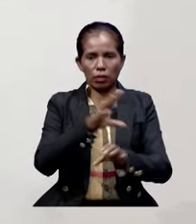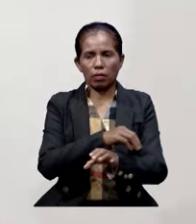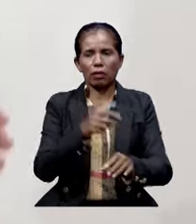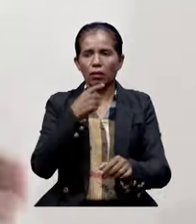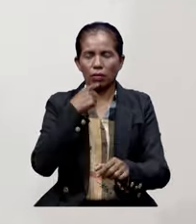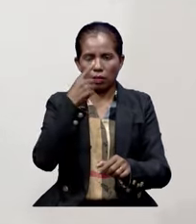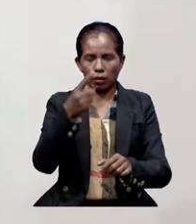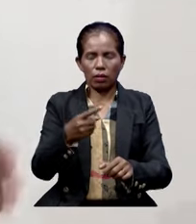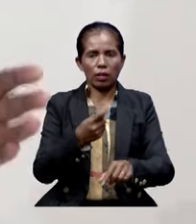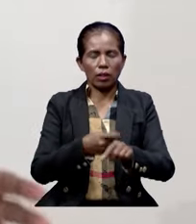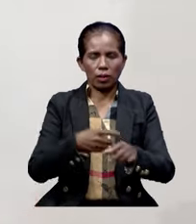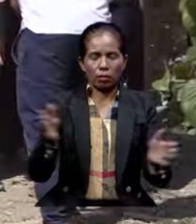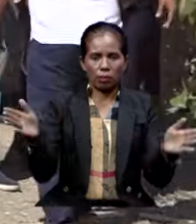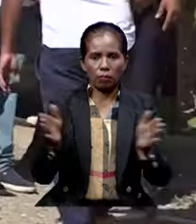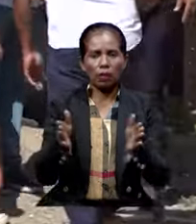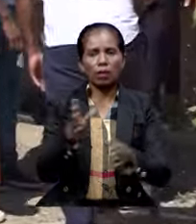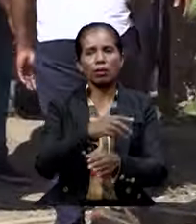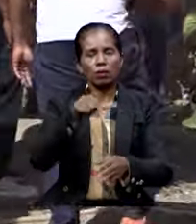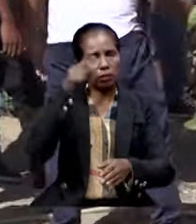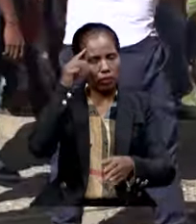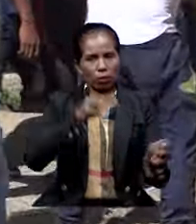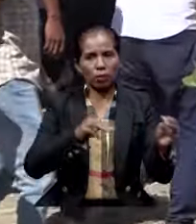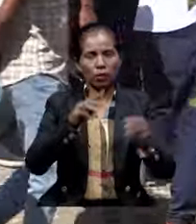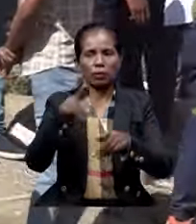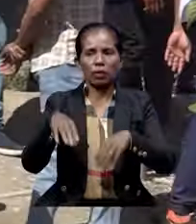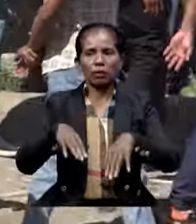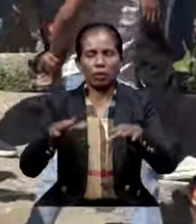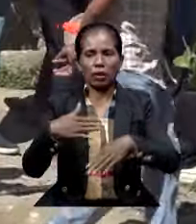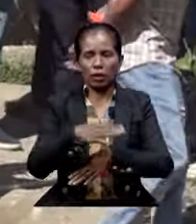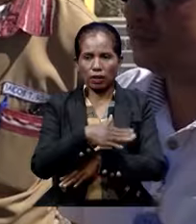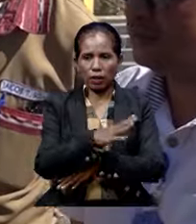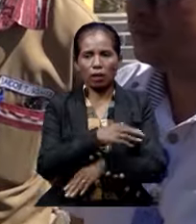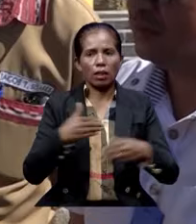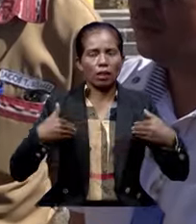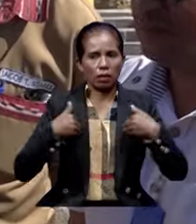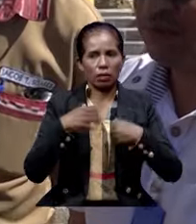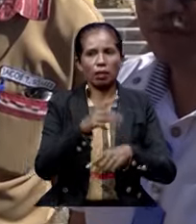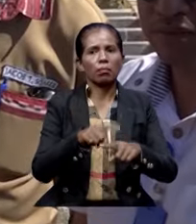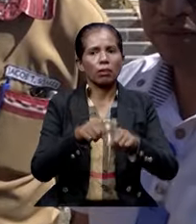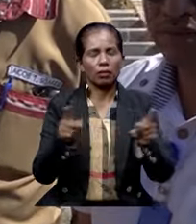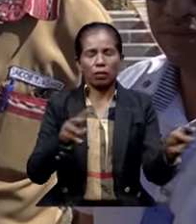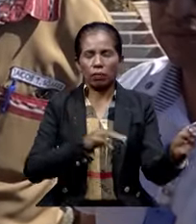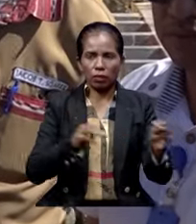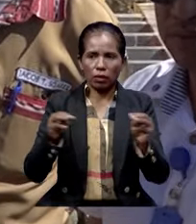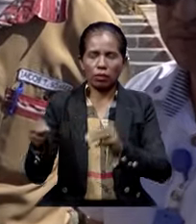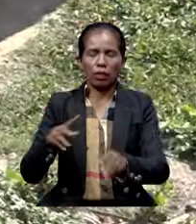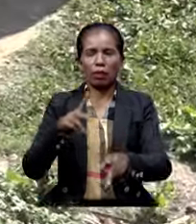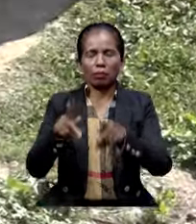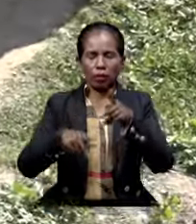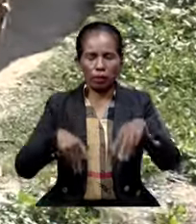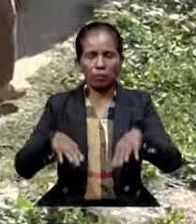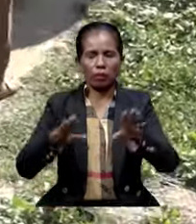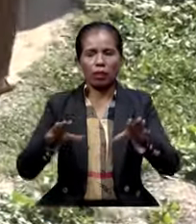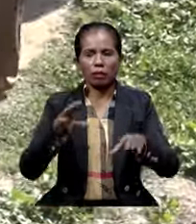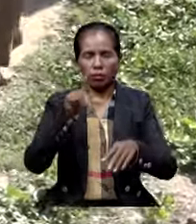Hatete, ia tempo bada, governo sem muda roto negociante sira nebe fan animal, mai be sem muda uluk vendedor nebe fan